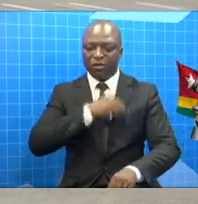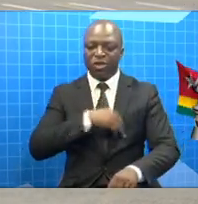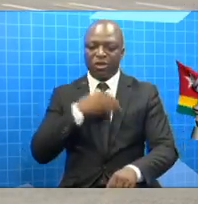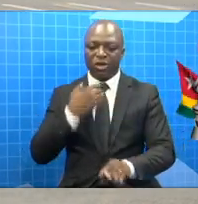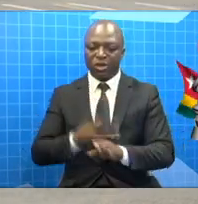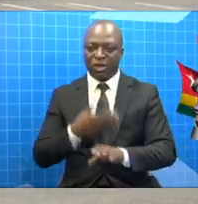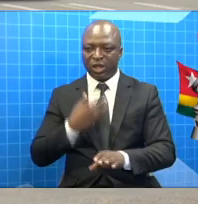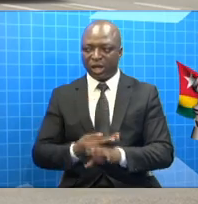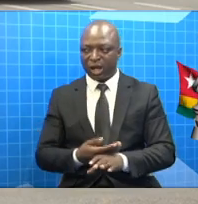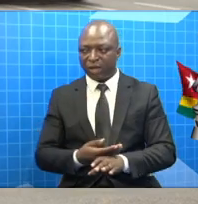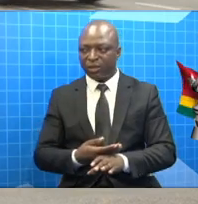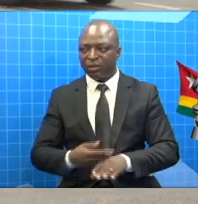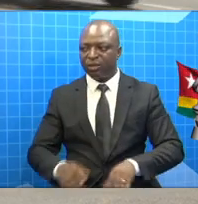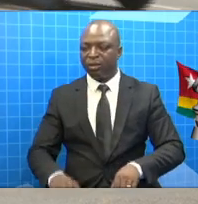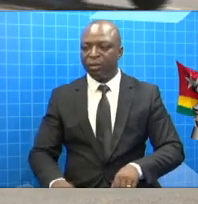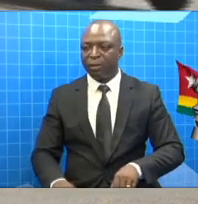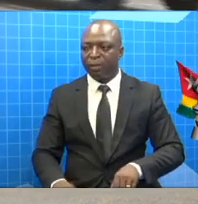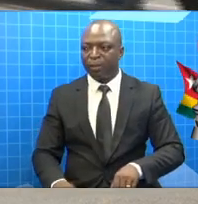délicates.